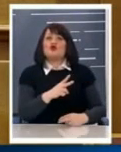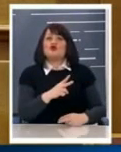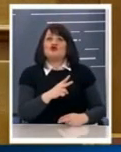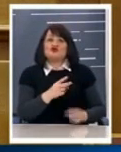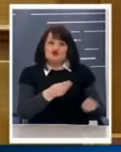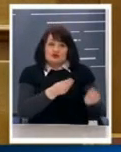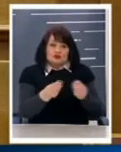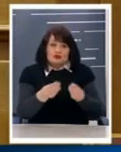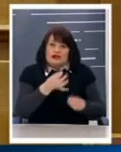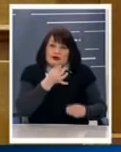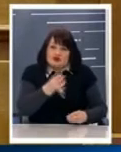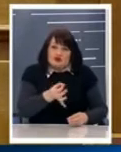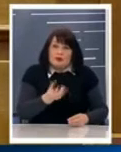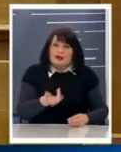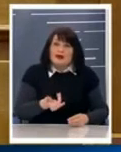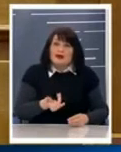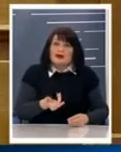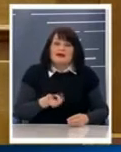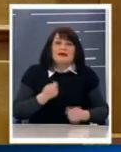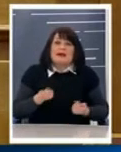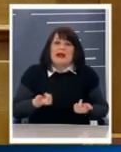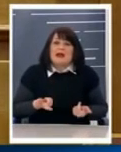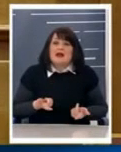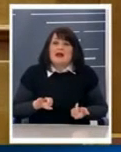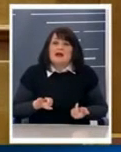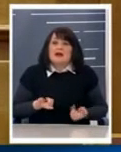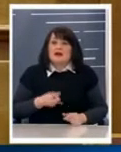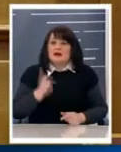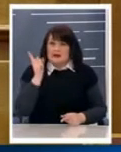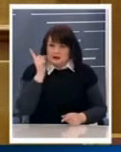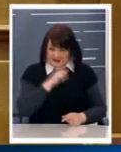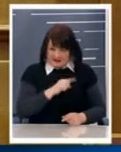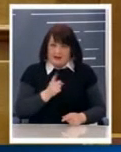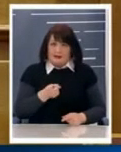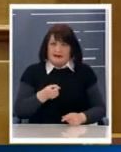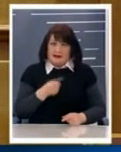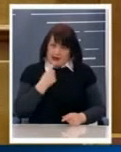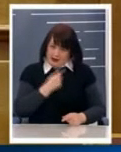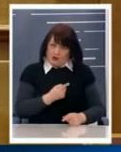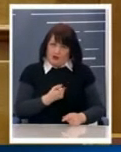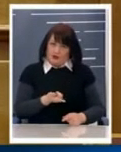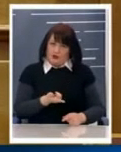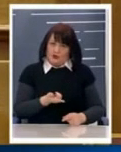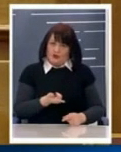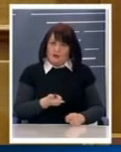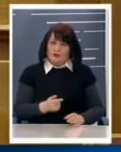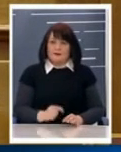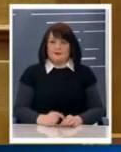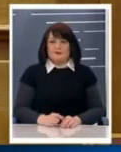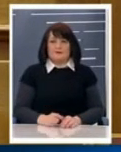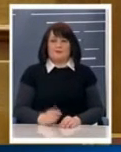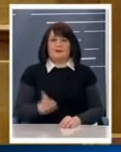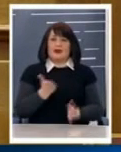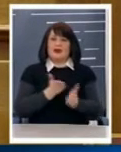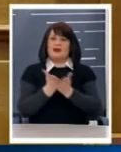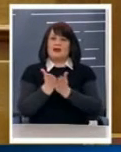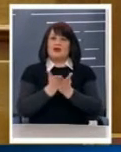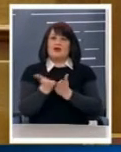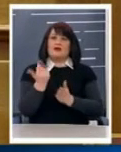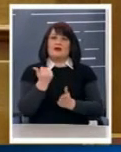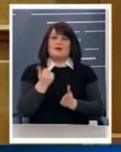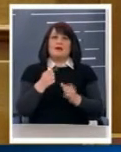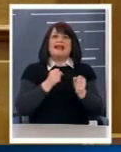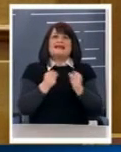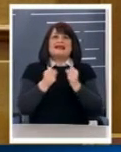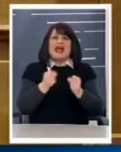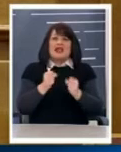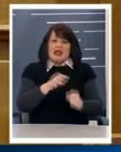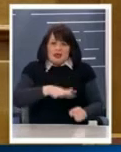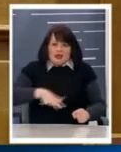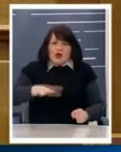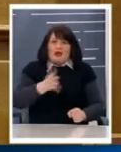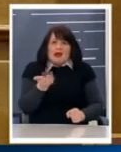μία απάντηση. Τι έγινε, είναι ψευδής η πληροφορία? Δεν υπάρχει χειρουργείο σε ένα νομό ολόκληρο.